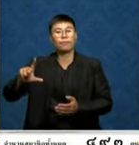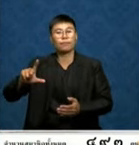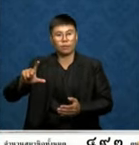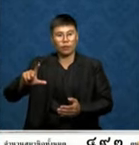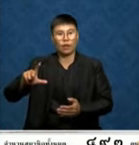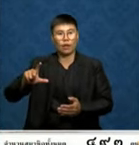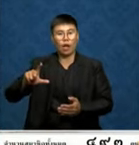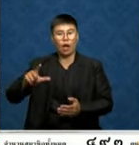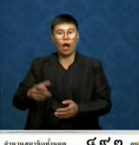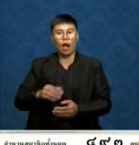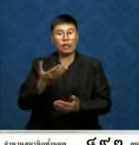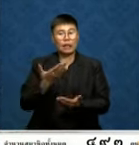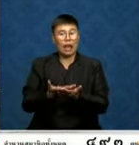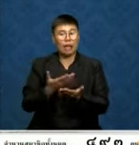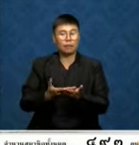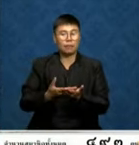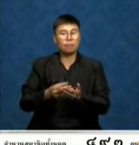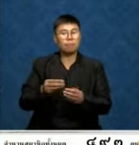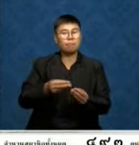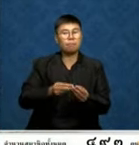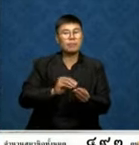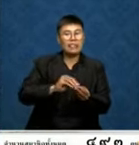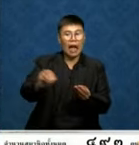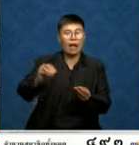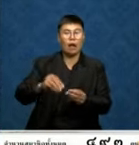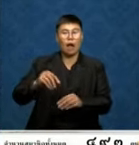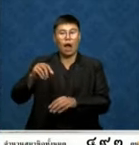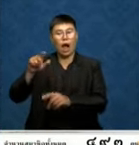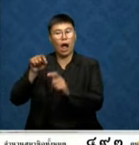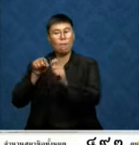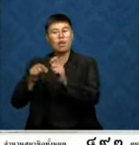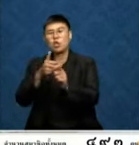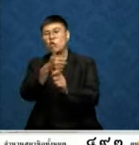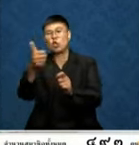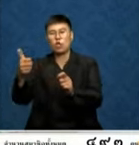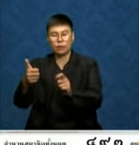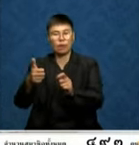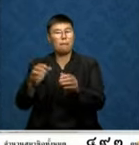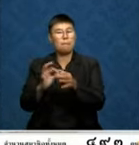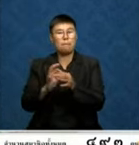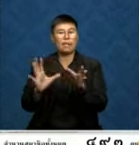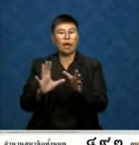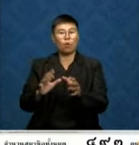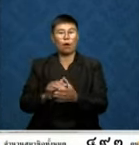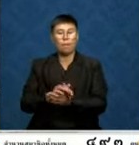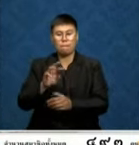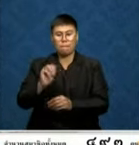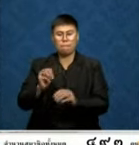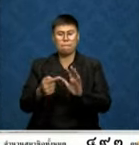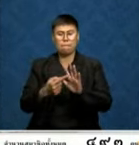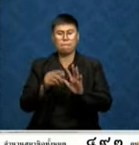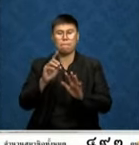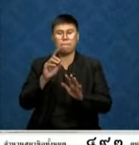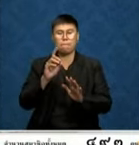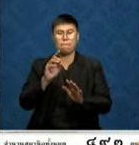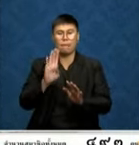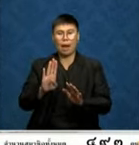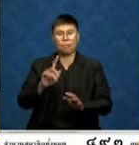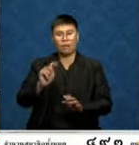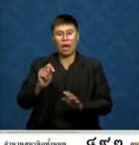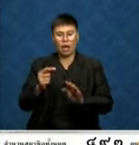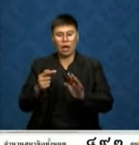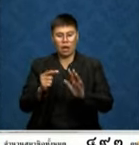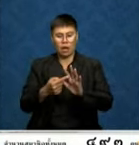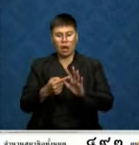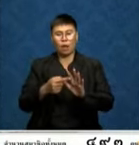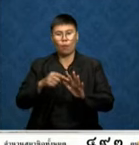ภออื่นนะครับจริงๆแล้วเรื่องนี้ก็ระเบียบของท่านก็เปิดช่องไว้ด้วยว่าสามารถนำเอาไปใช้ได้เ